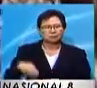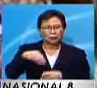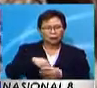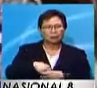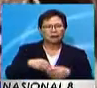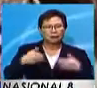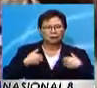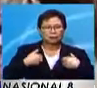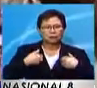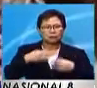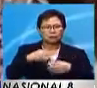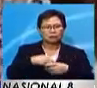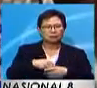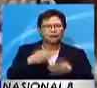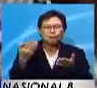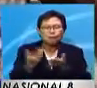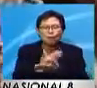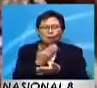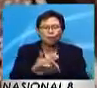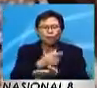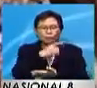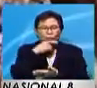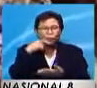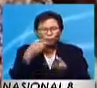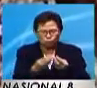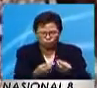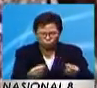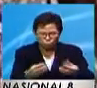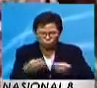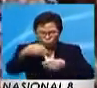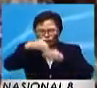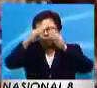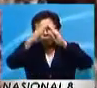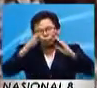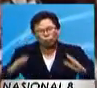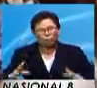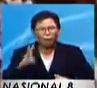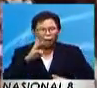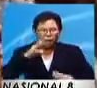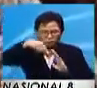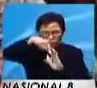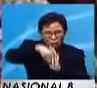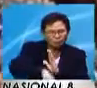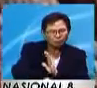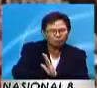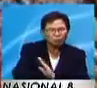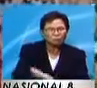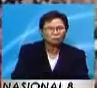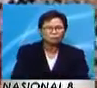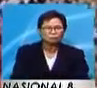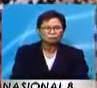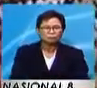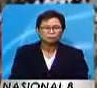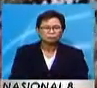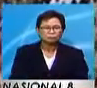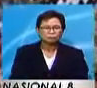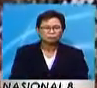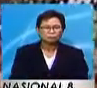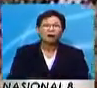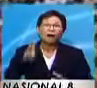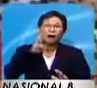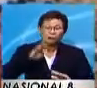tu dia baru kering dia tinggal selut dalam rumah dalam rumah makik takat niat